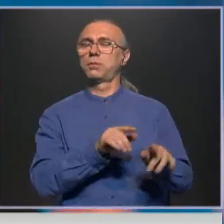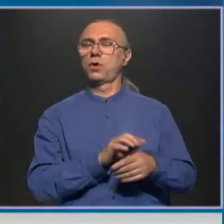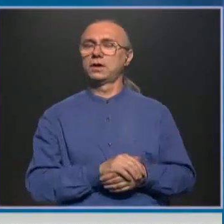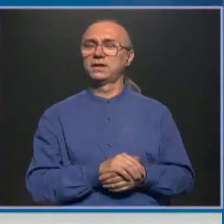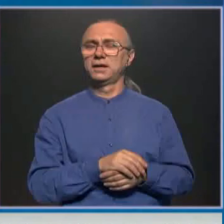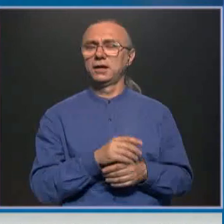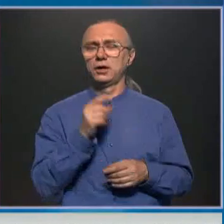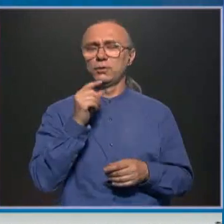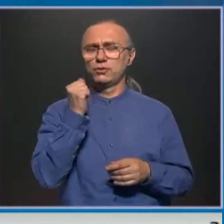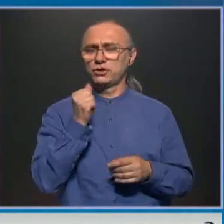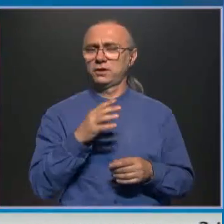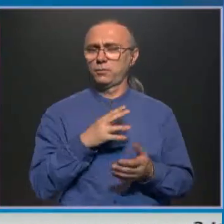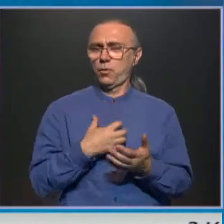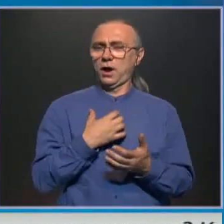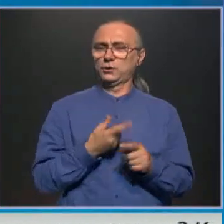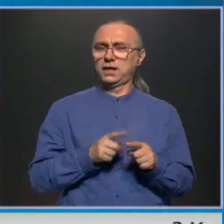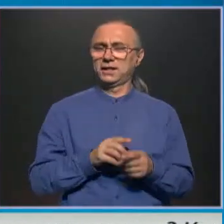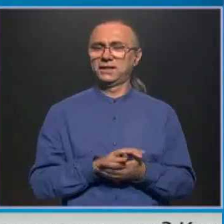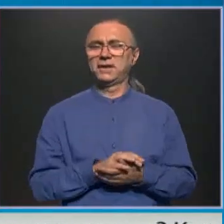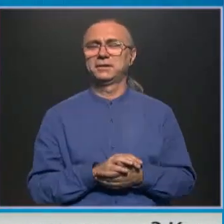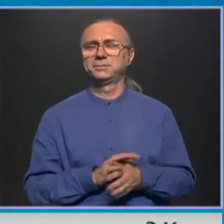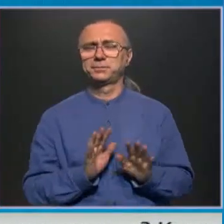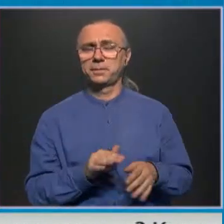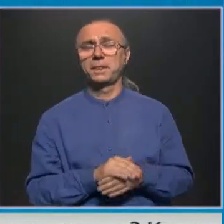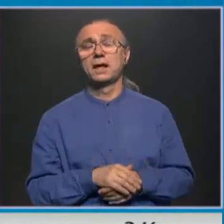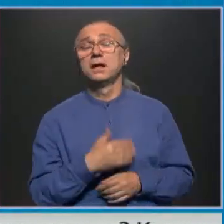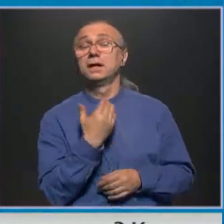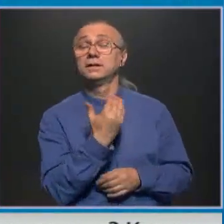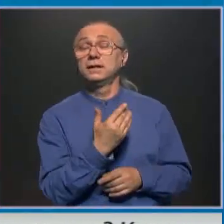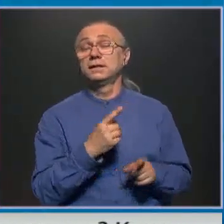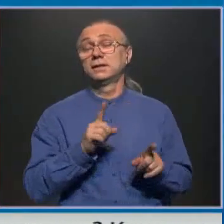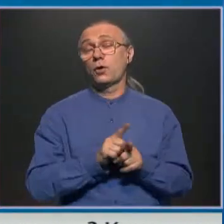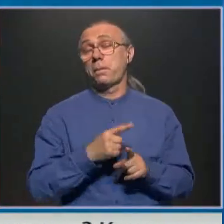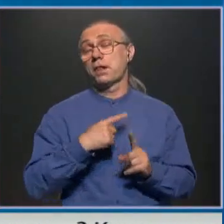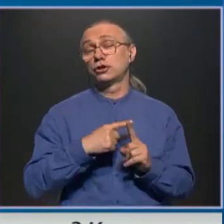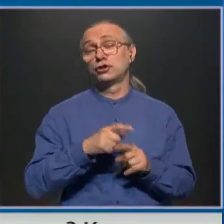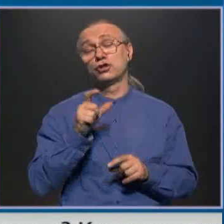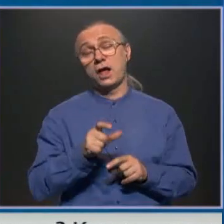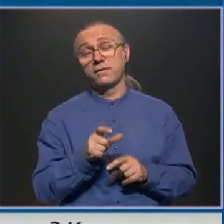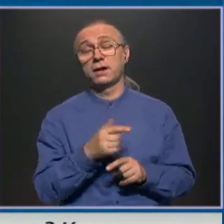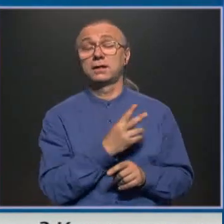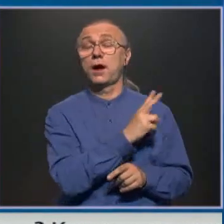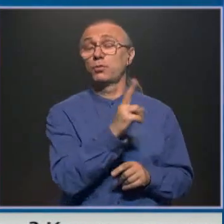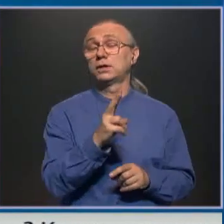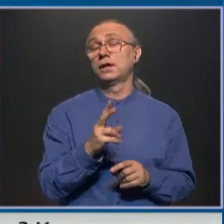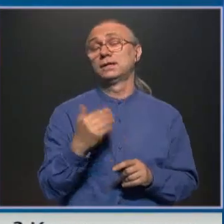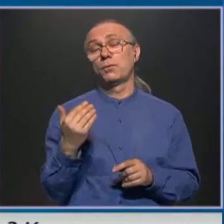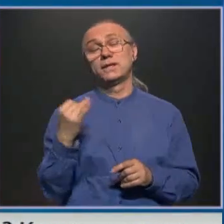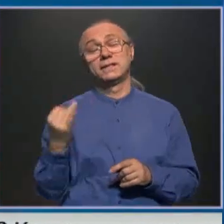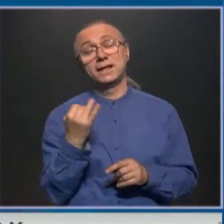друзей, с которыми ты общаешься, они чувствуют, ты такой положительный человек, с тобой хорошо, с тобой интересно, они